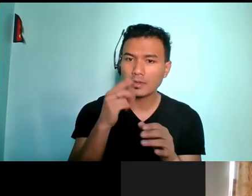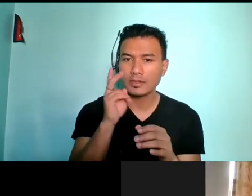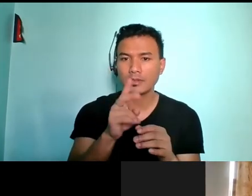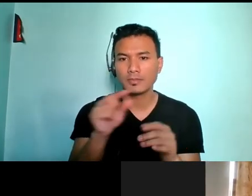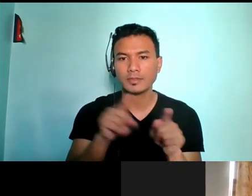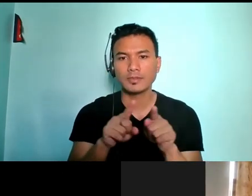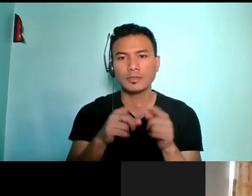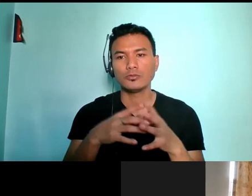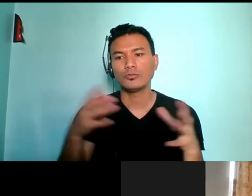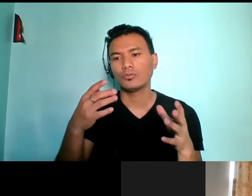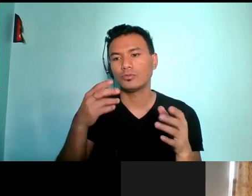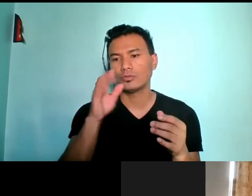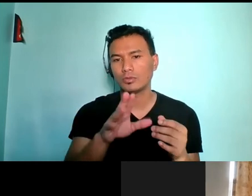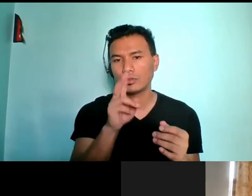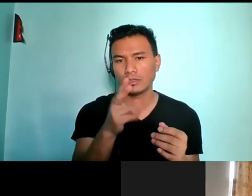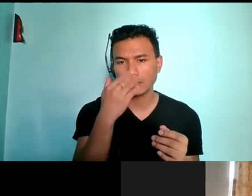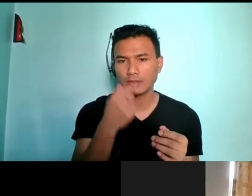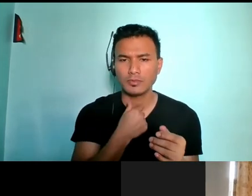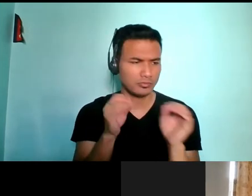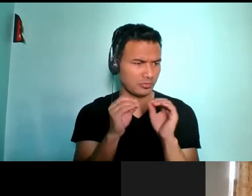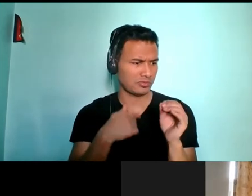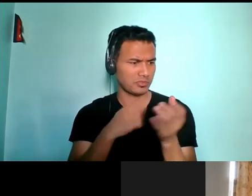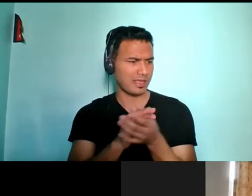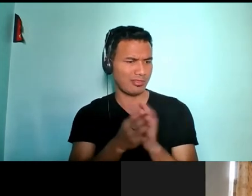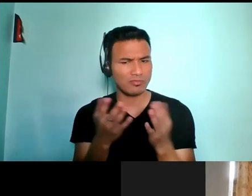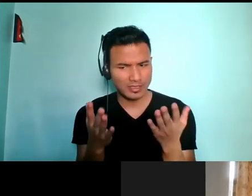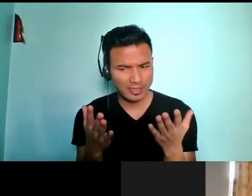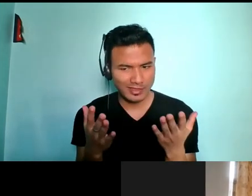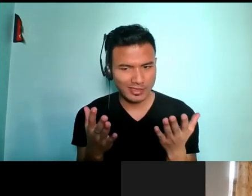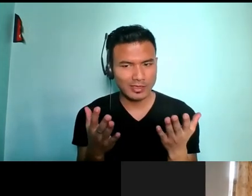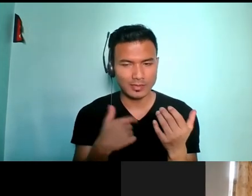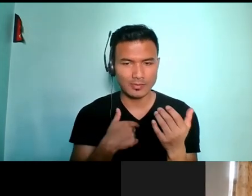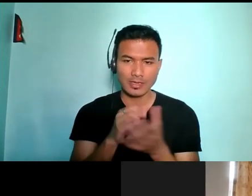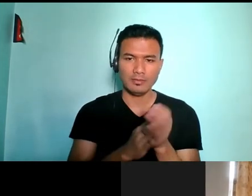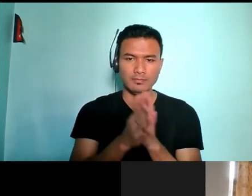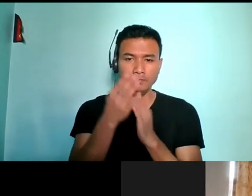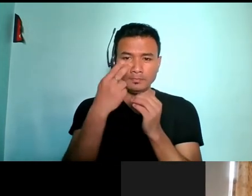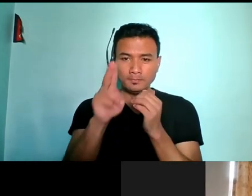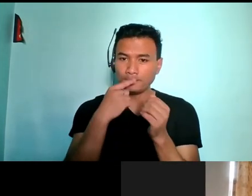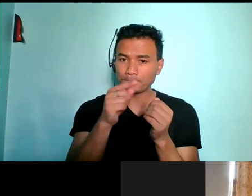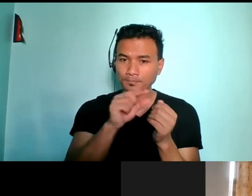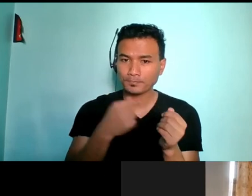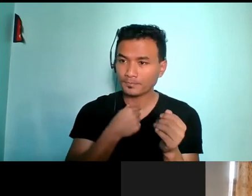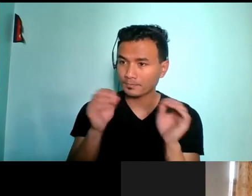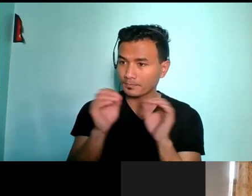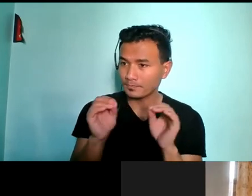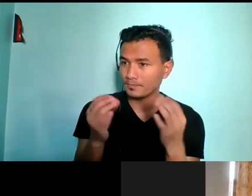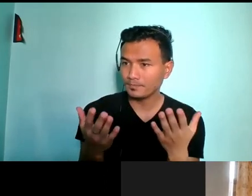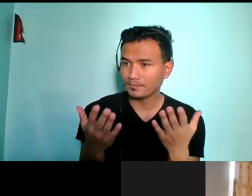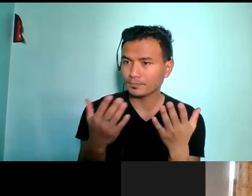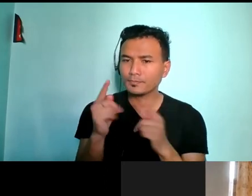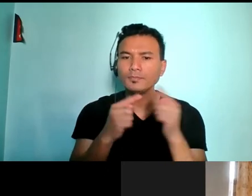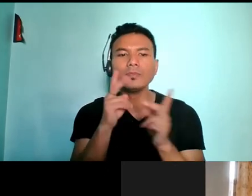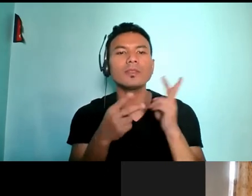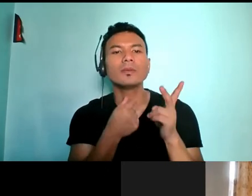यहाँ। कस्तो ट्रस्ट नगरेको, म हात धुन्न होला त, मलाई हात धोयो भन्ने कुरामै विश्वास गर्दैन भनेदेखि अरू कुन कुरामा